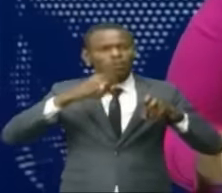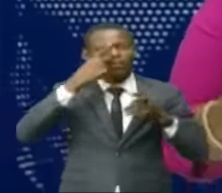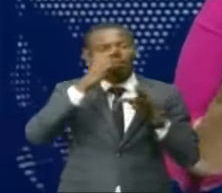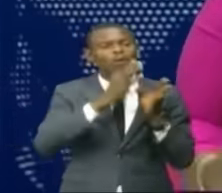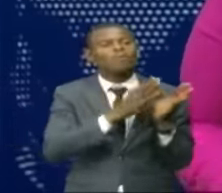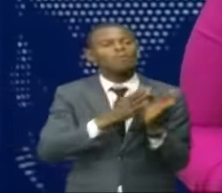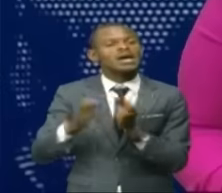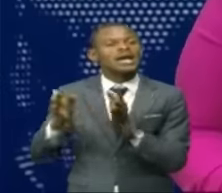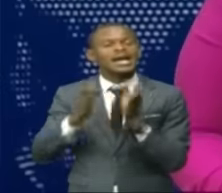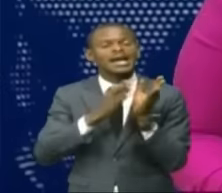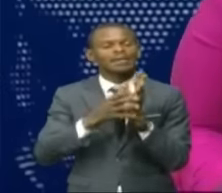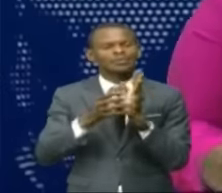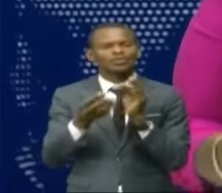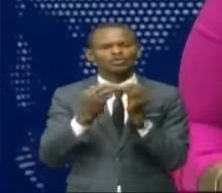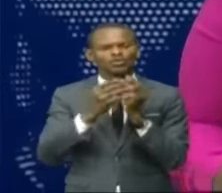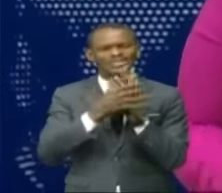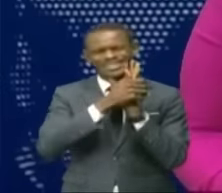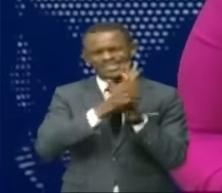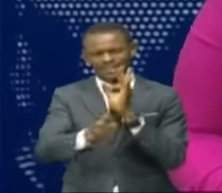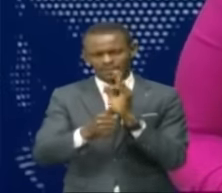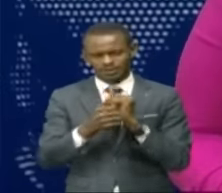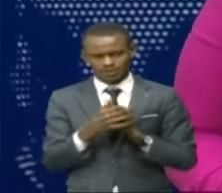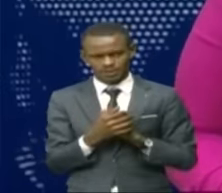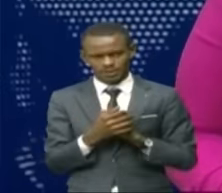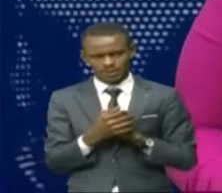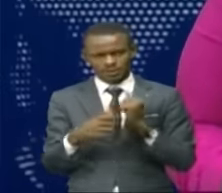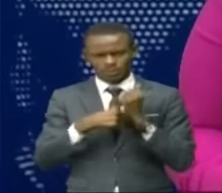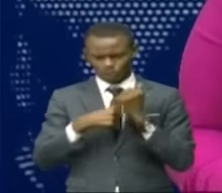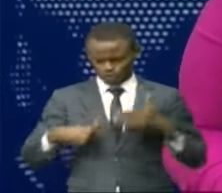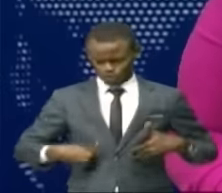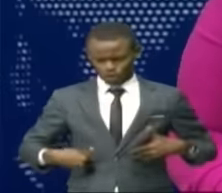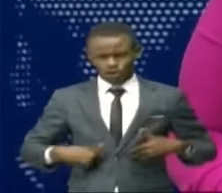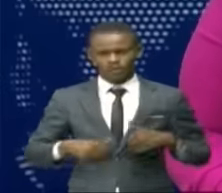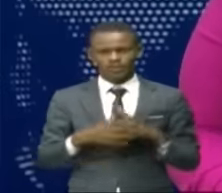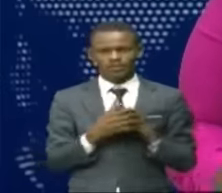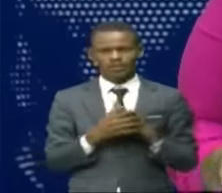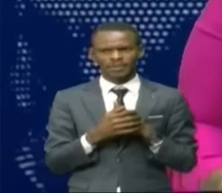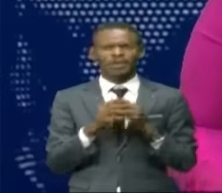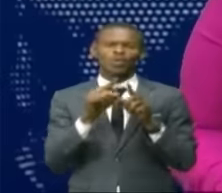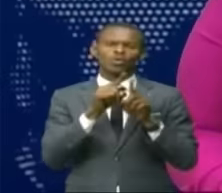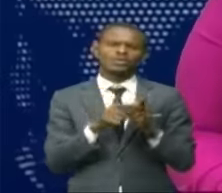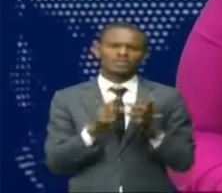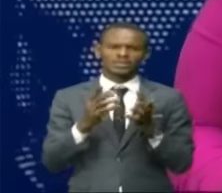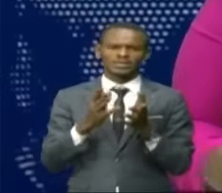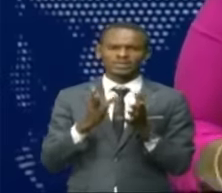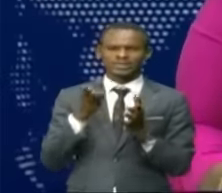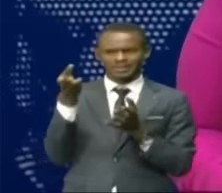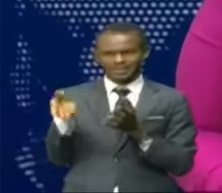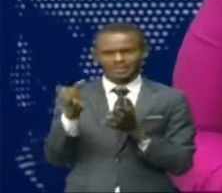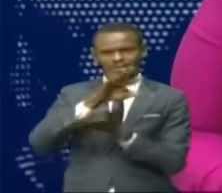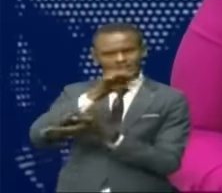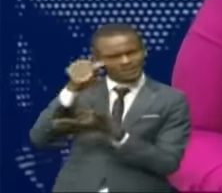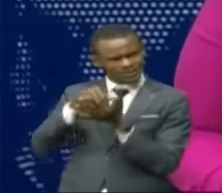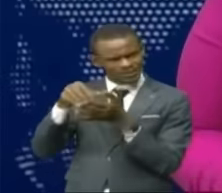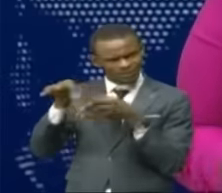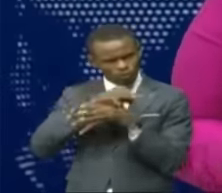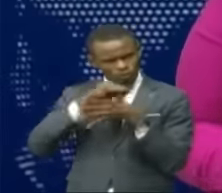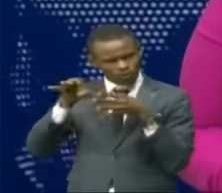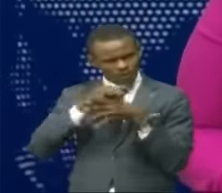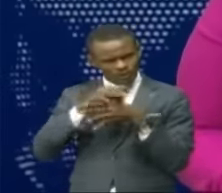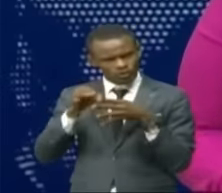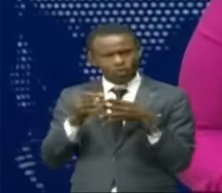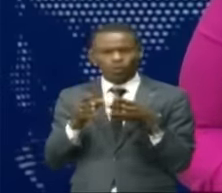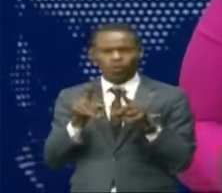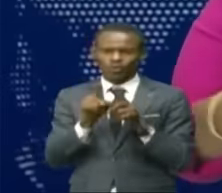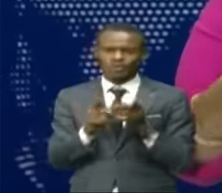pour renforcer les capacités des jeunes. Donc il y a des centres de formation, mais il y a aussi des opportunités de formation non